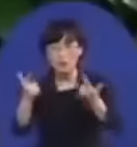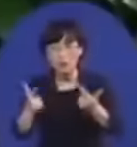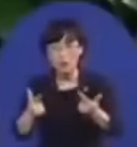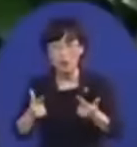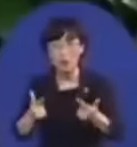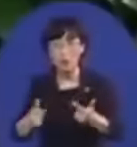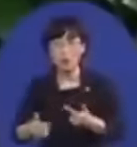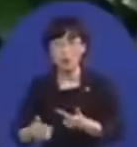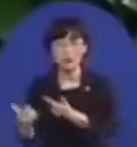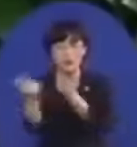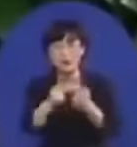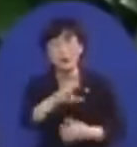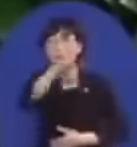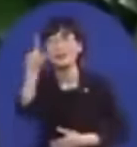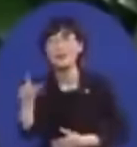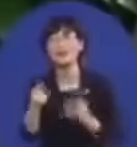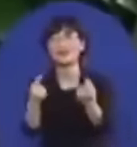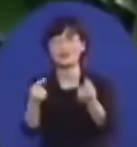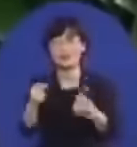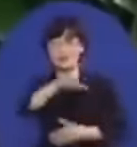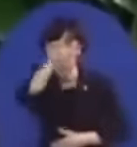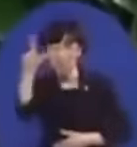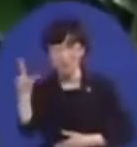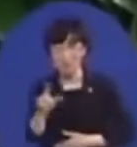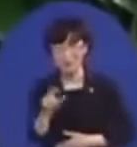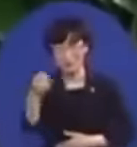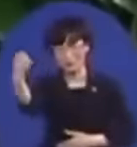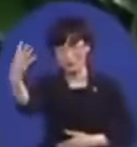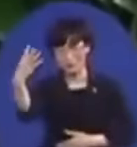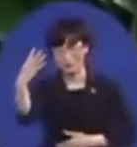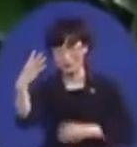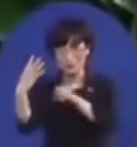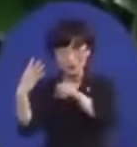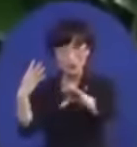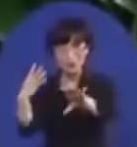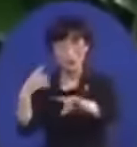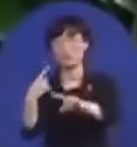달입니다. 달빛을 받아서 비칩니다.